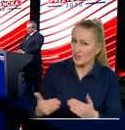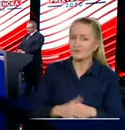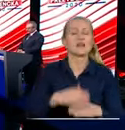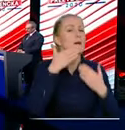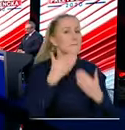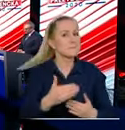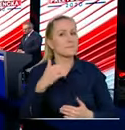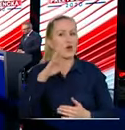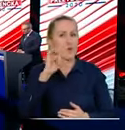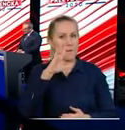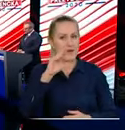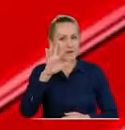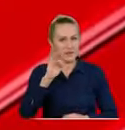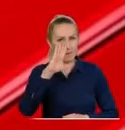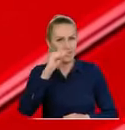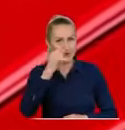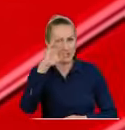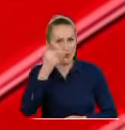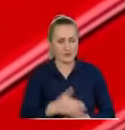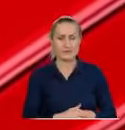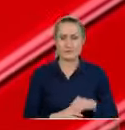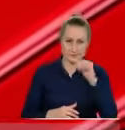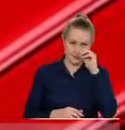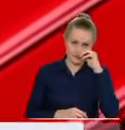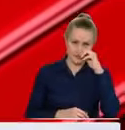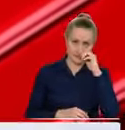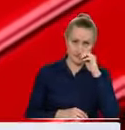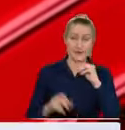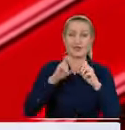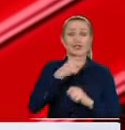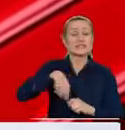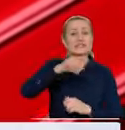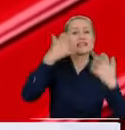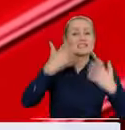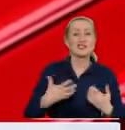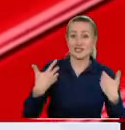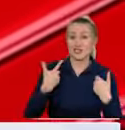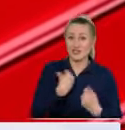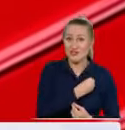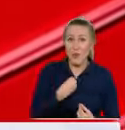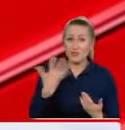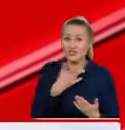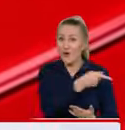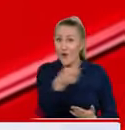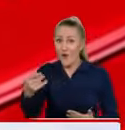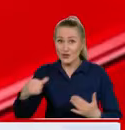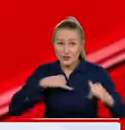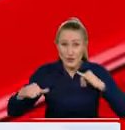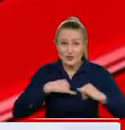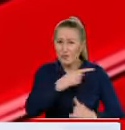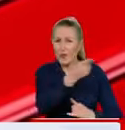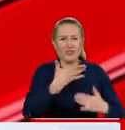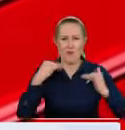odpowiada. Szanowni Państwo, czy chcielibyście żyć w Polsce rządzonej przez tych facetów? Czy oni w ogóle nie mają odwagi do